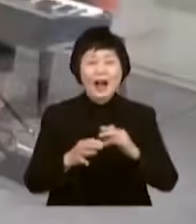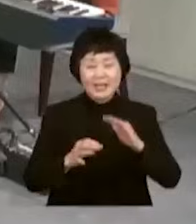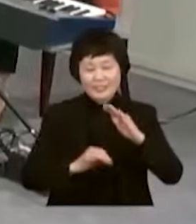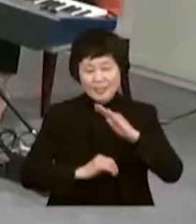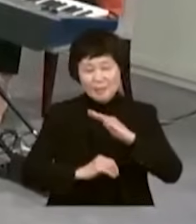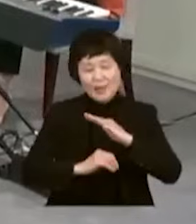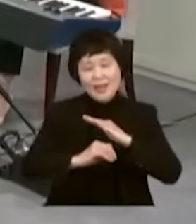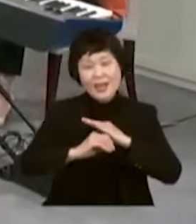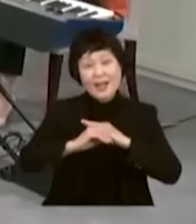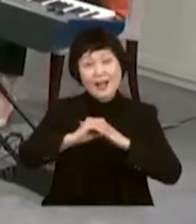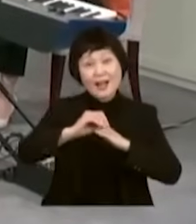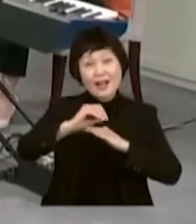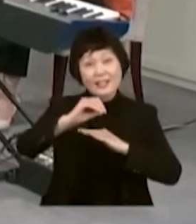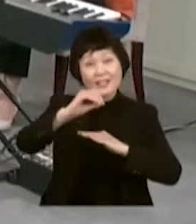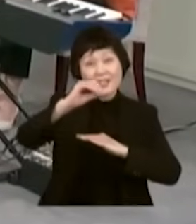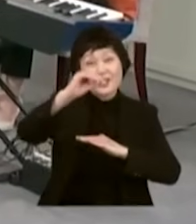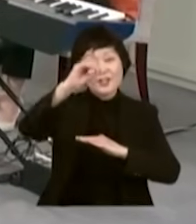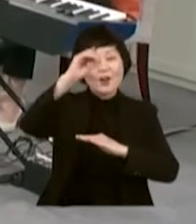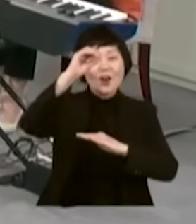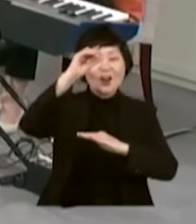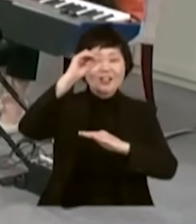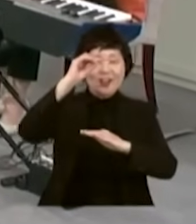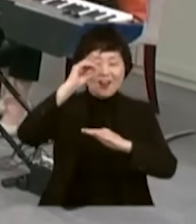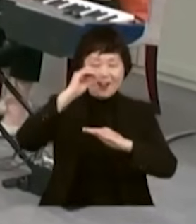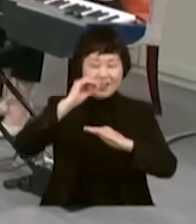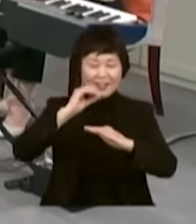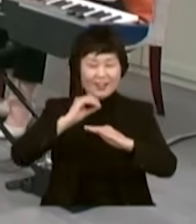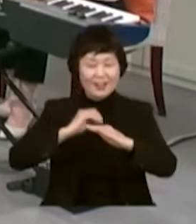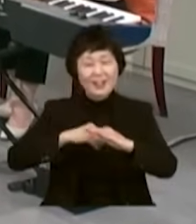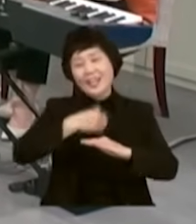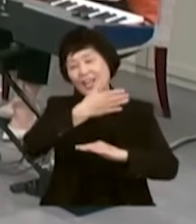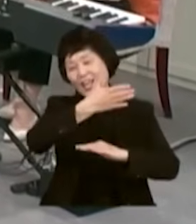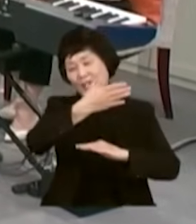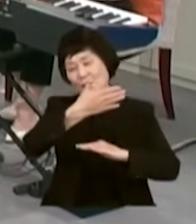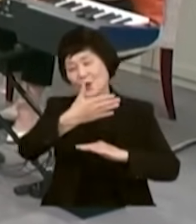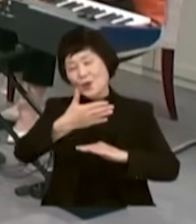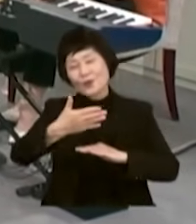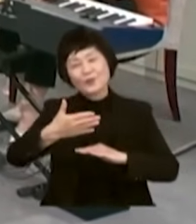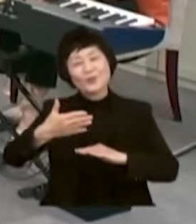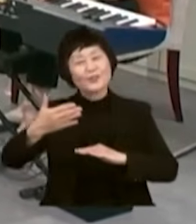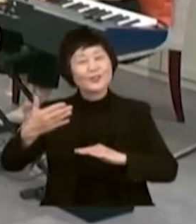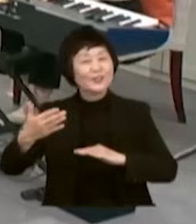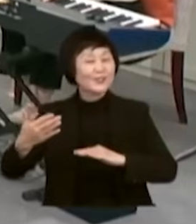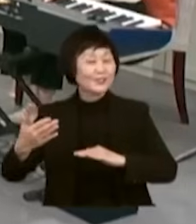아침 해가 뜨고 저녁에 노을